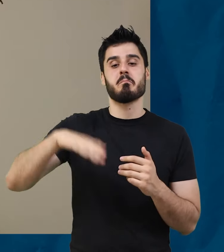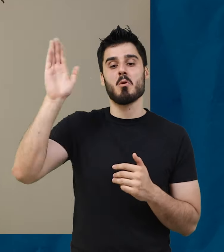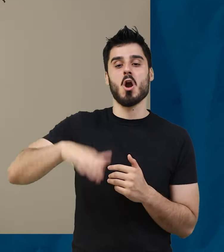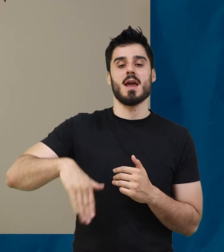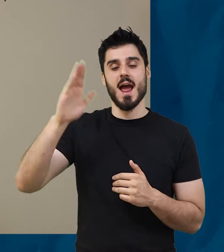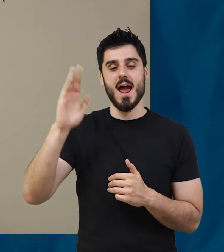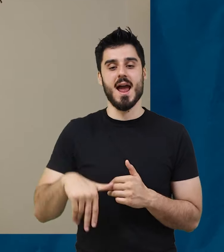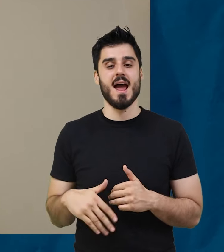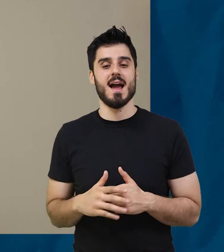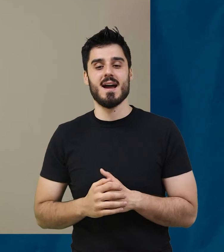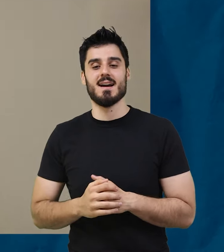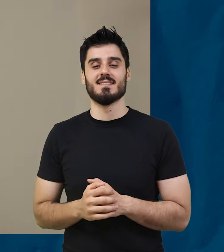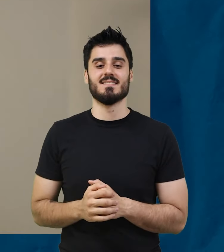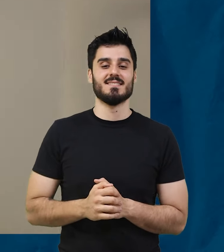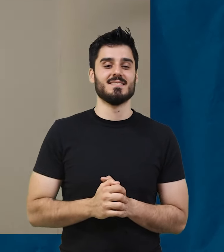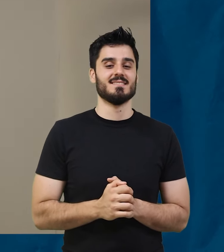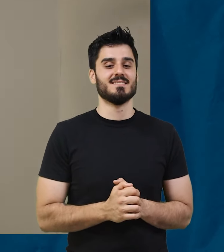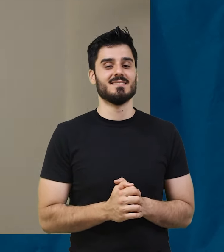боята.